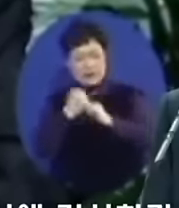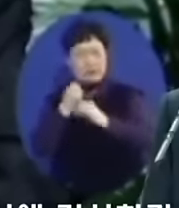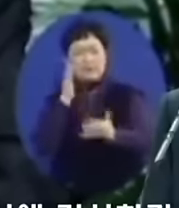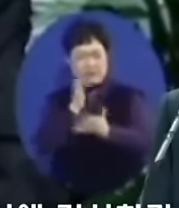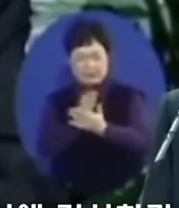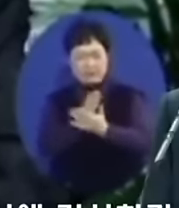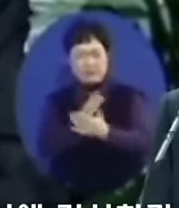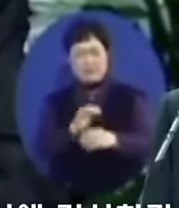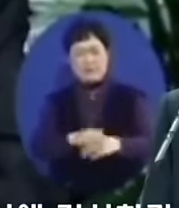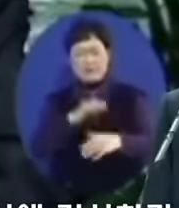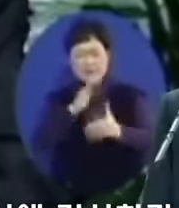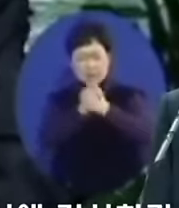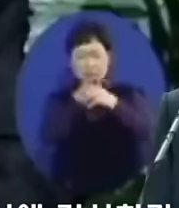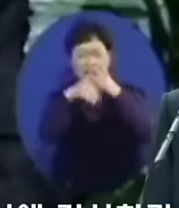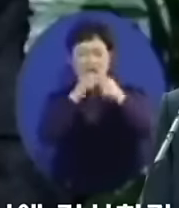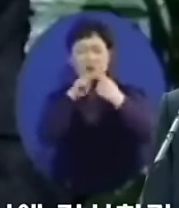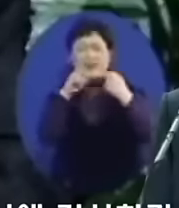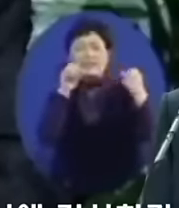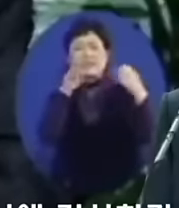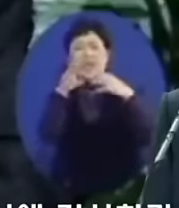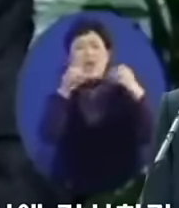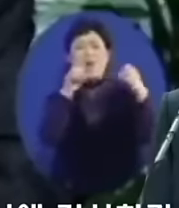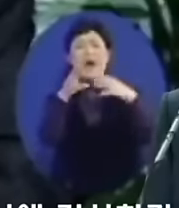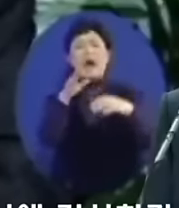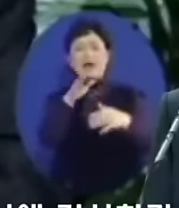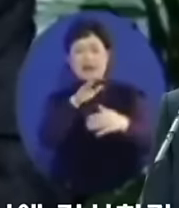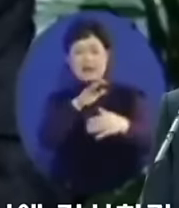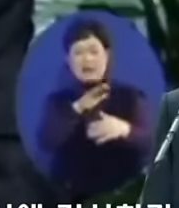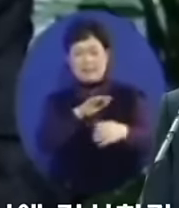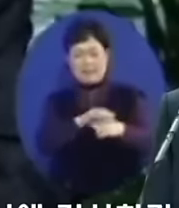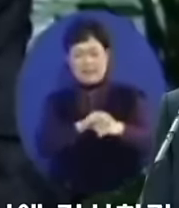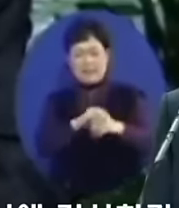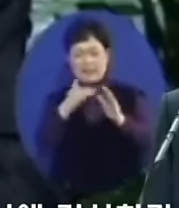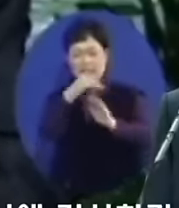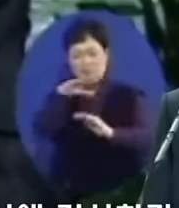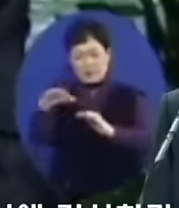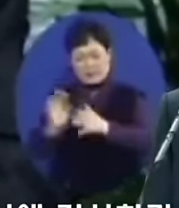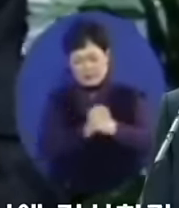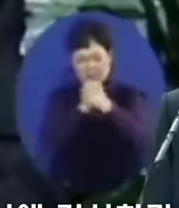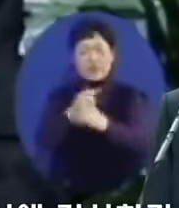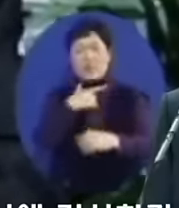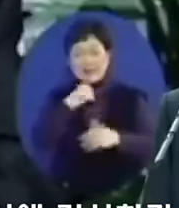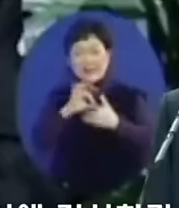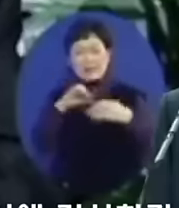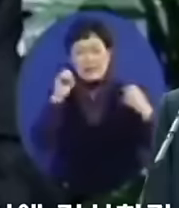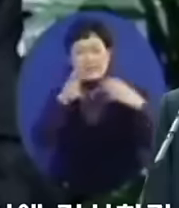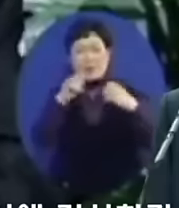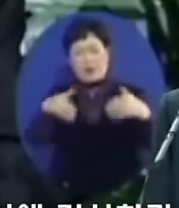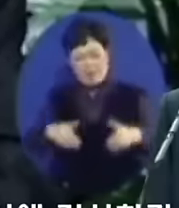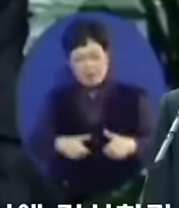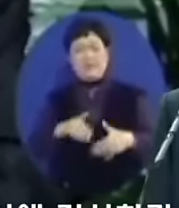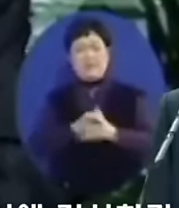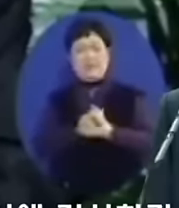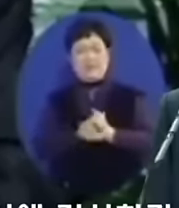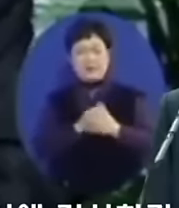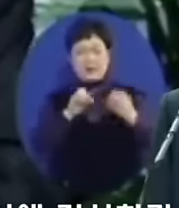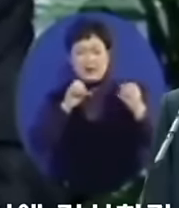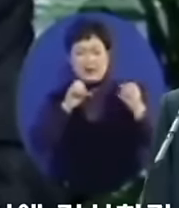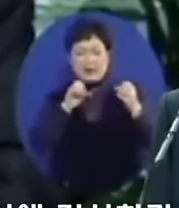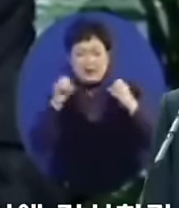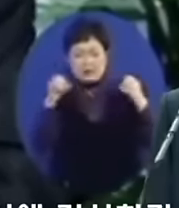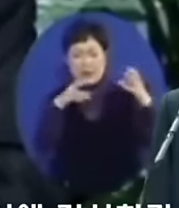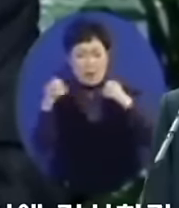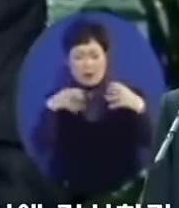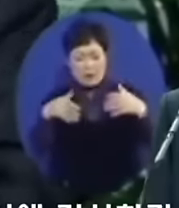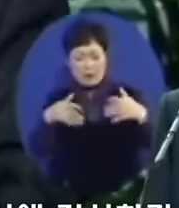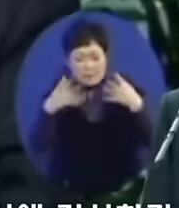기도는 하나님과의 대화인 것입니다. 여러분 우리가 이웃과 친하려면 대화를 많이 해야 되는 것입니다. 대화를 많이 해야